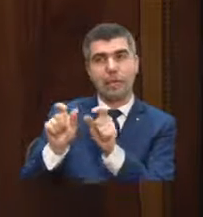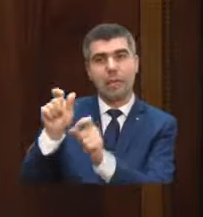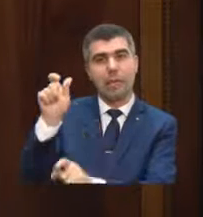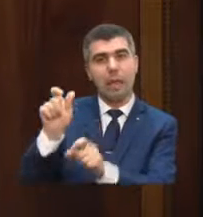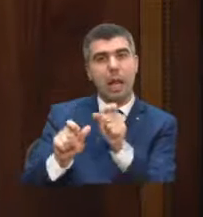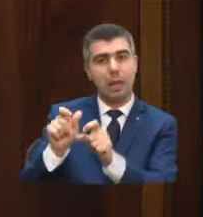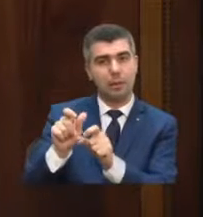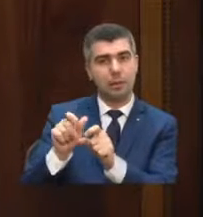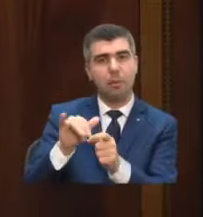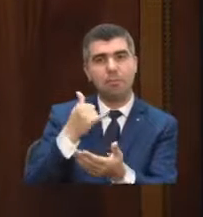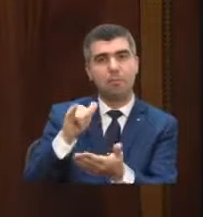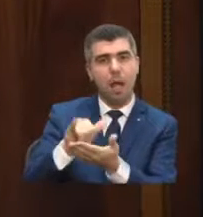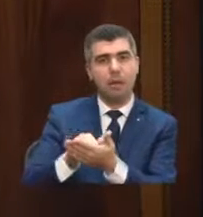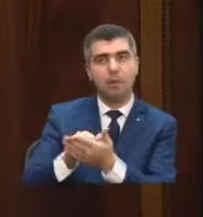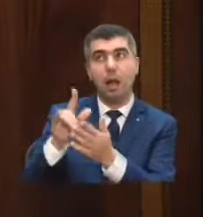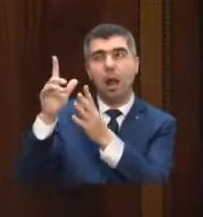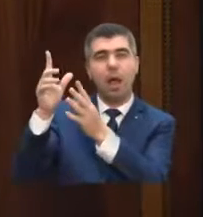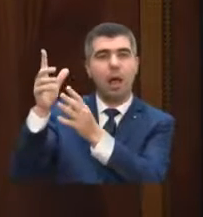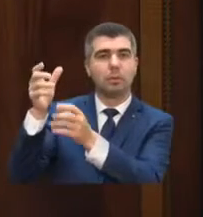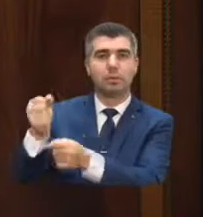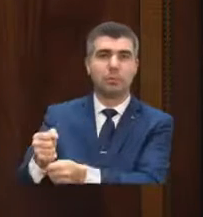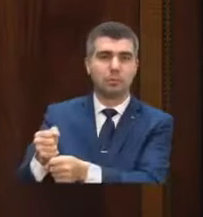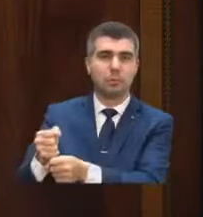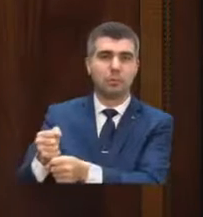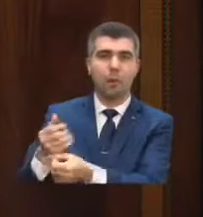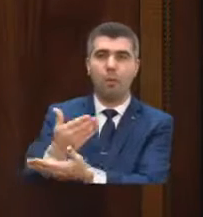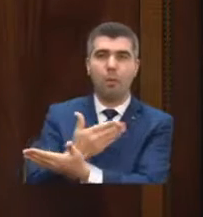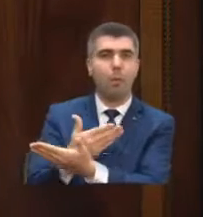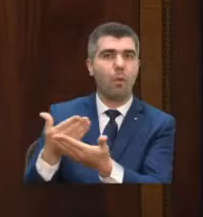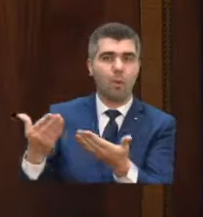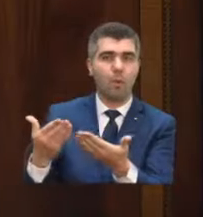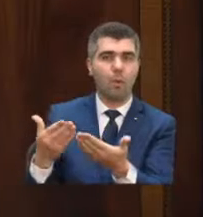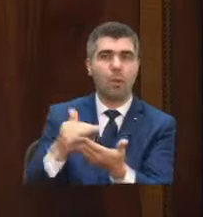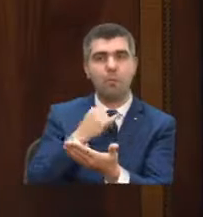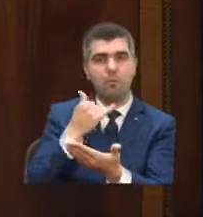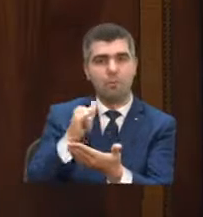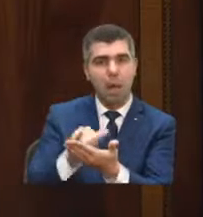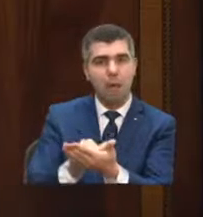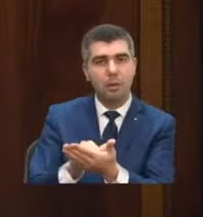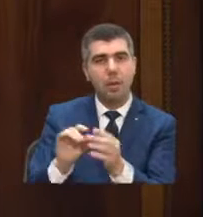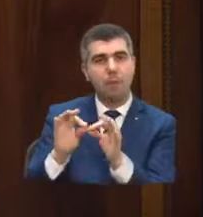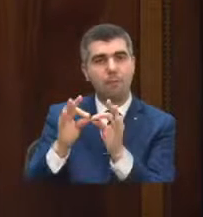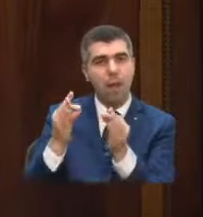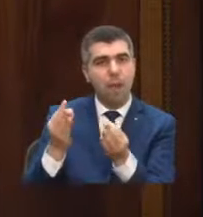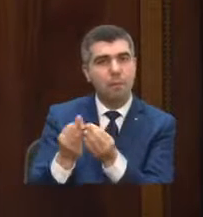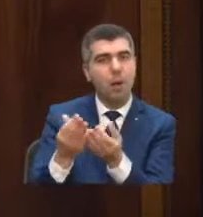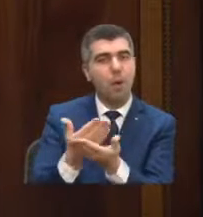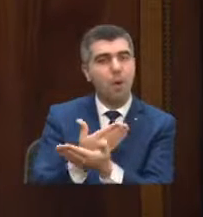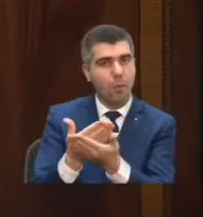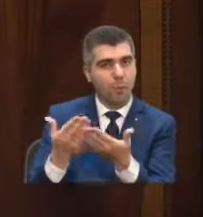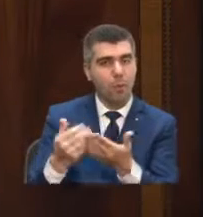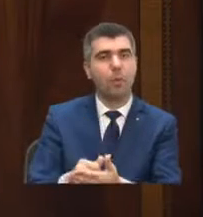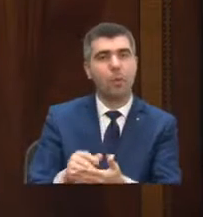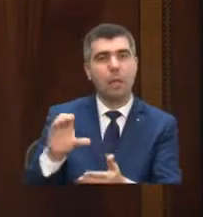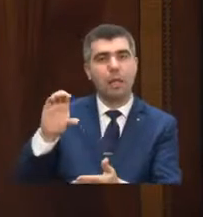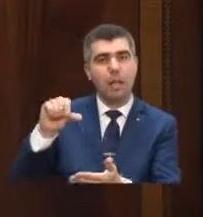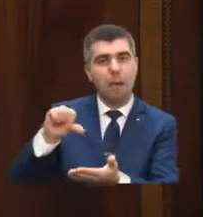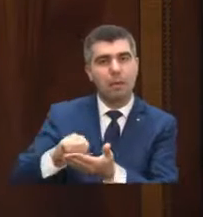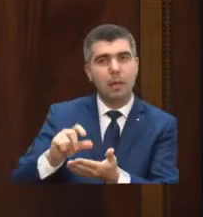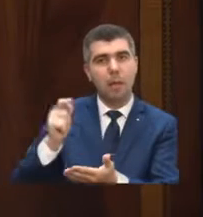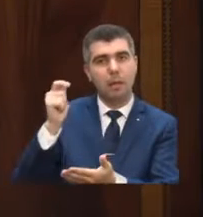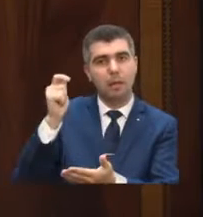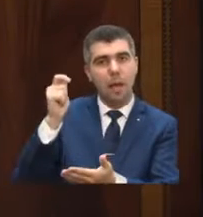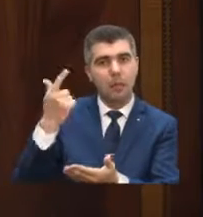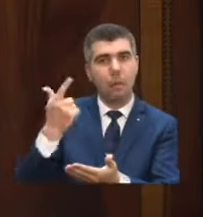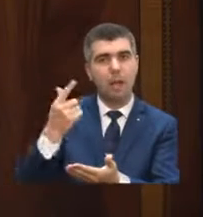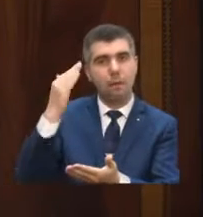يعني تنترحموا على الارواح وكنقدموا العزاء للاسر. كانت حالات في الدار البيضاء وفي طنجه